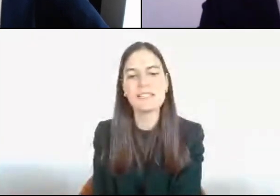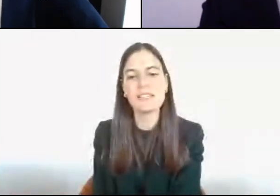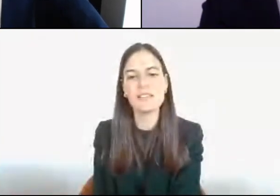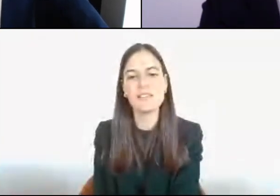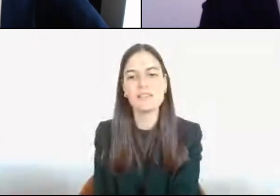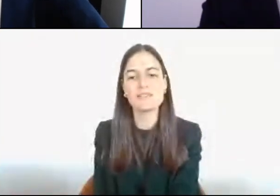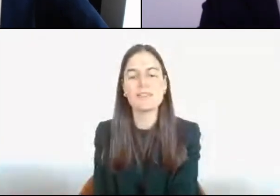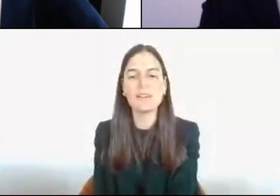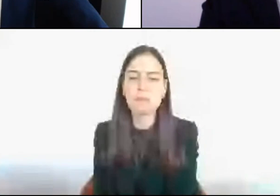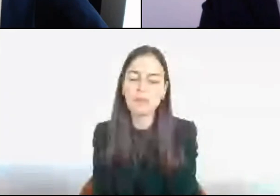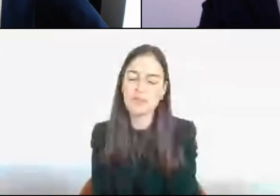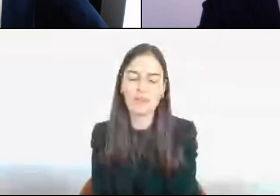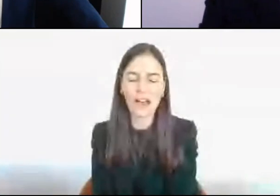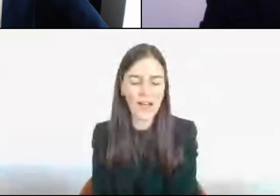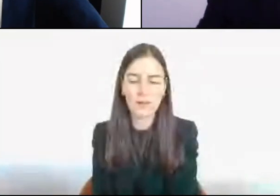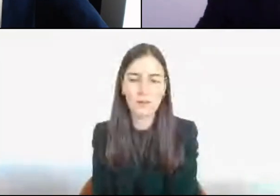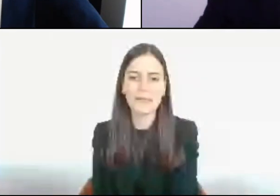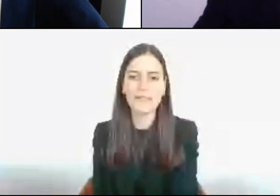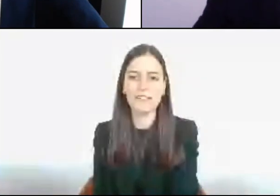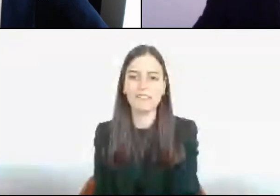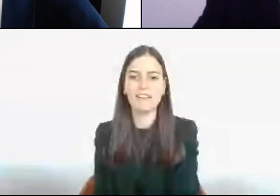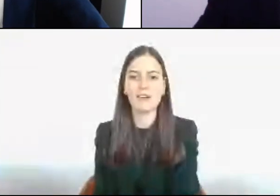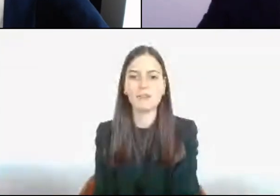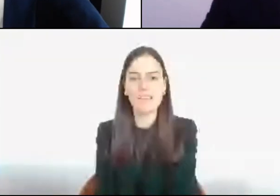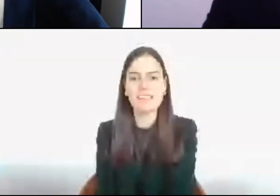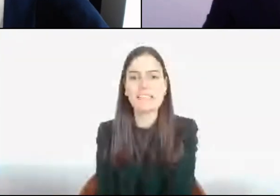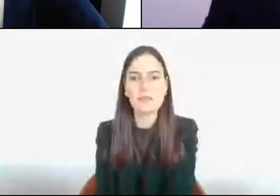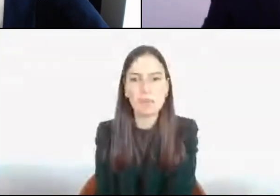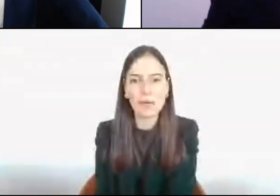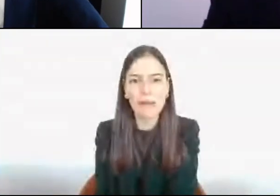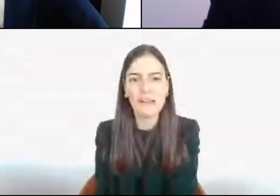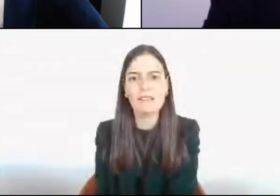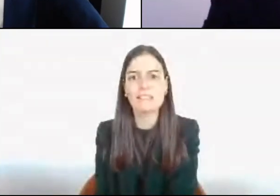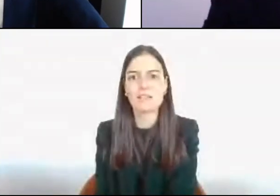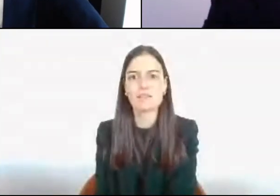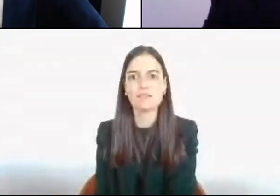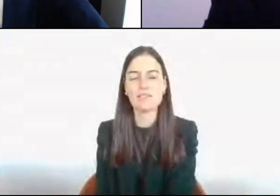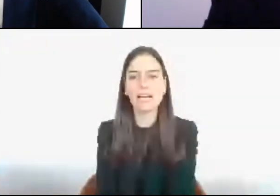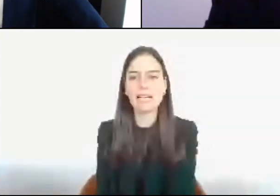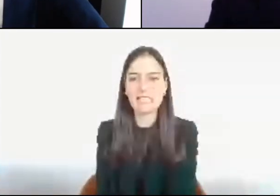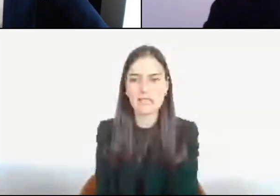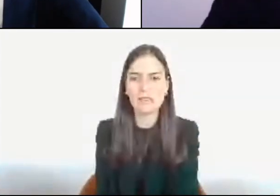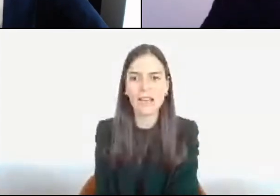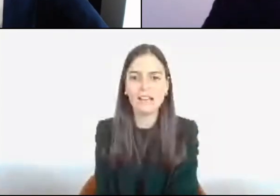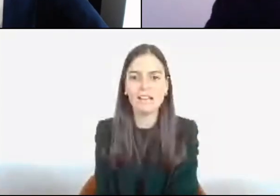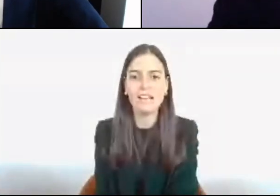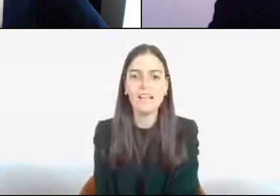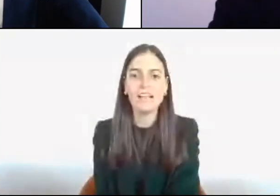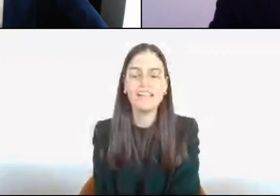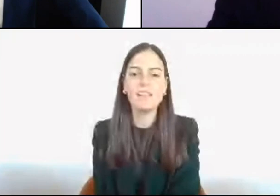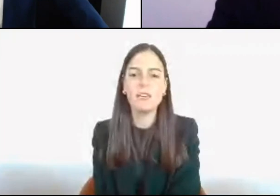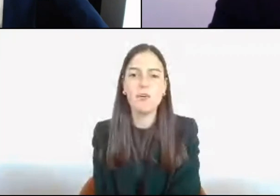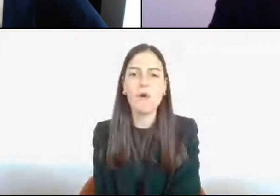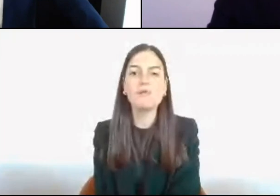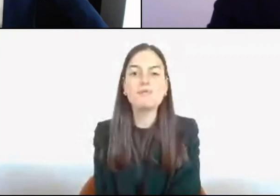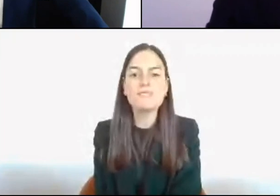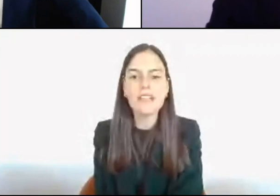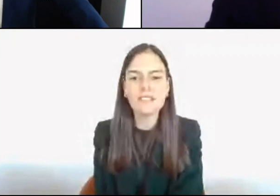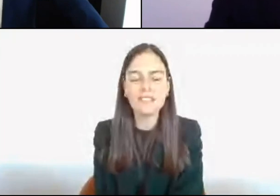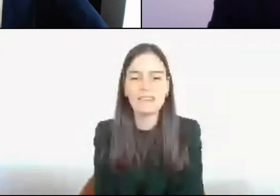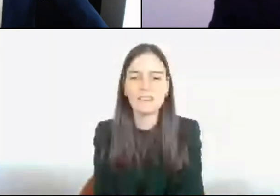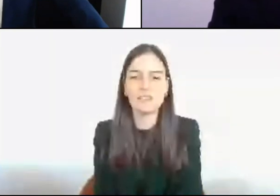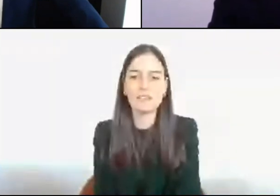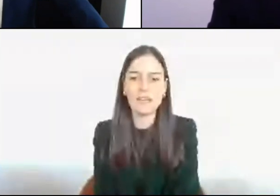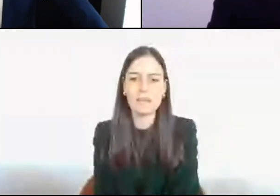L'idée, c'est vraiment de se faire accompagner. Hein. La retraite, ça se prépare. C'est un sujet assez central. Et on